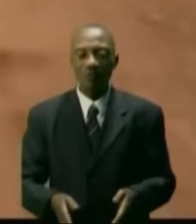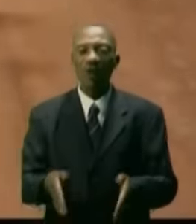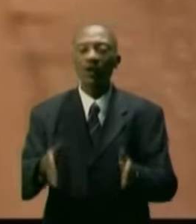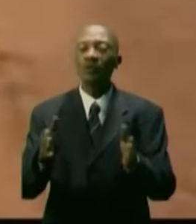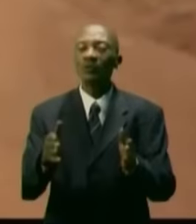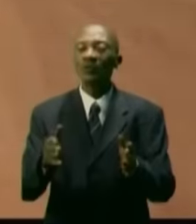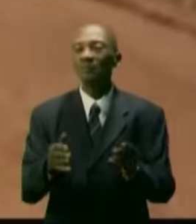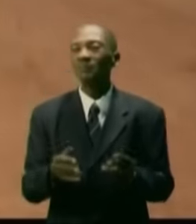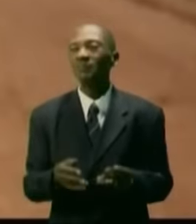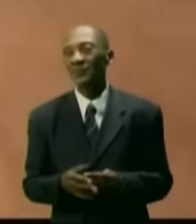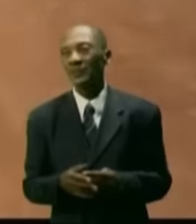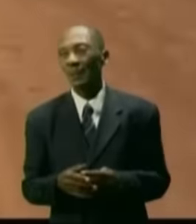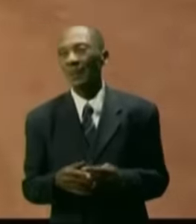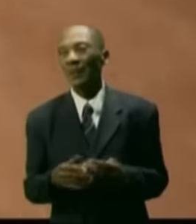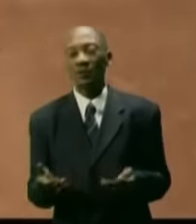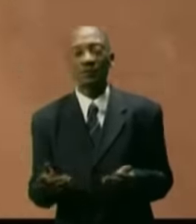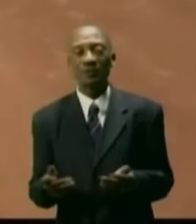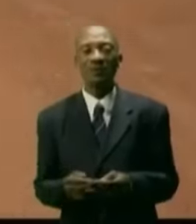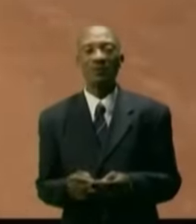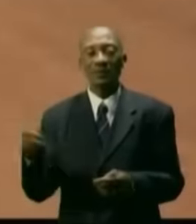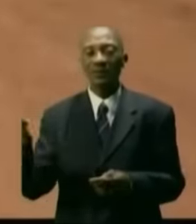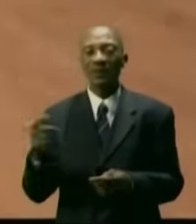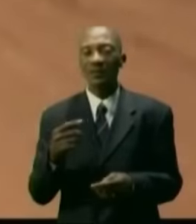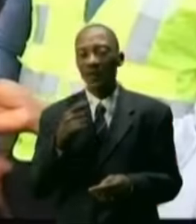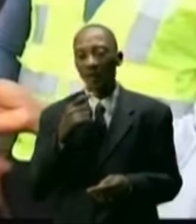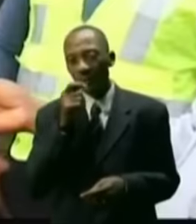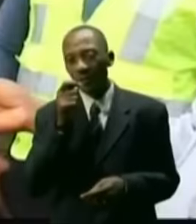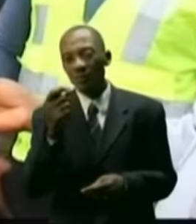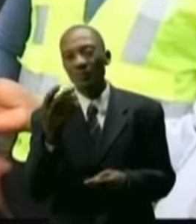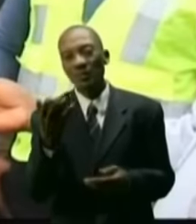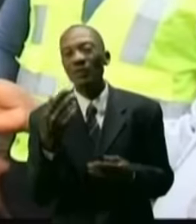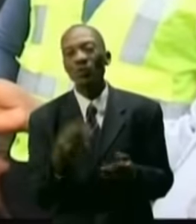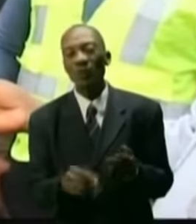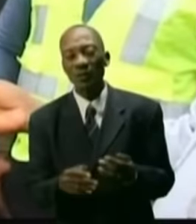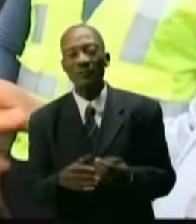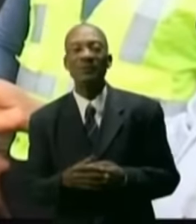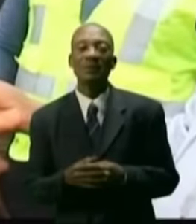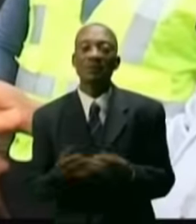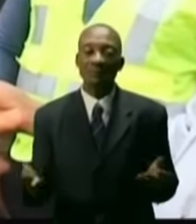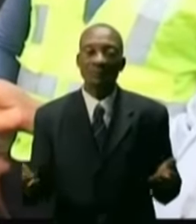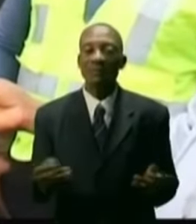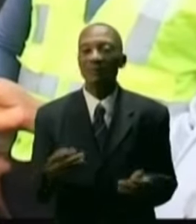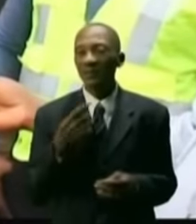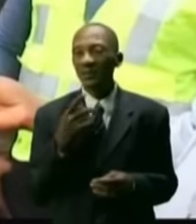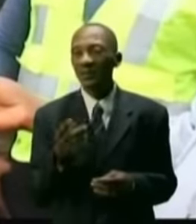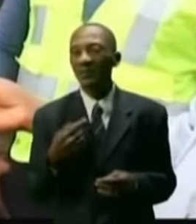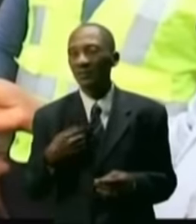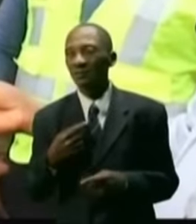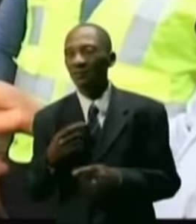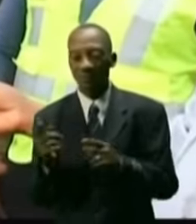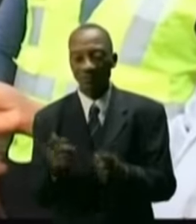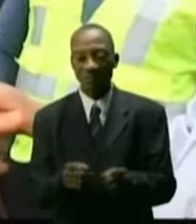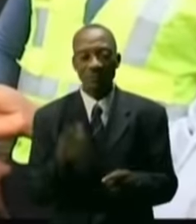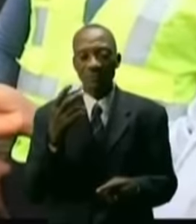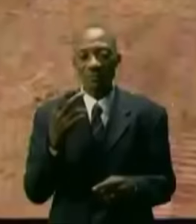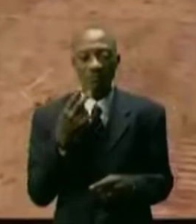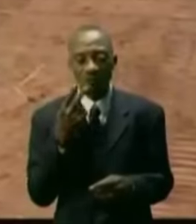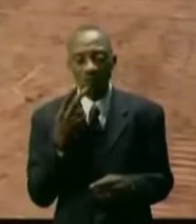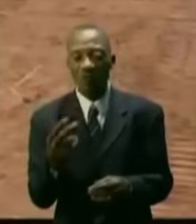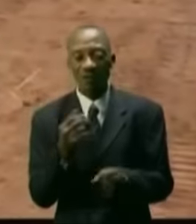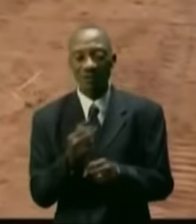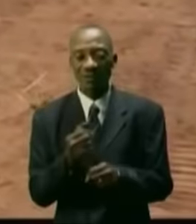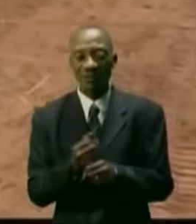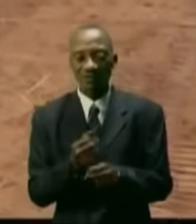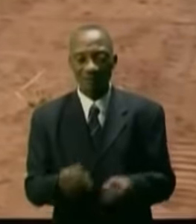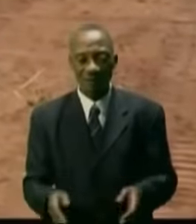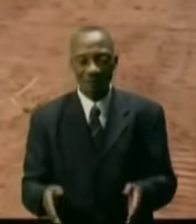travaux qui sont dits des travaux préparatoires qui se font dans le but d'ouvrir la route sur l'emprise projetée. Dans